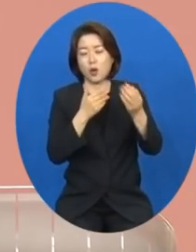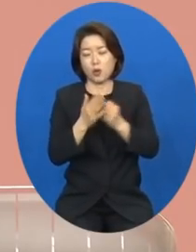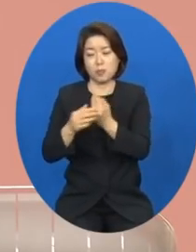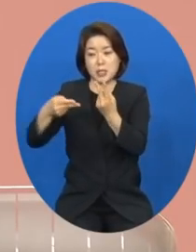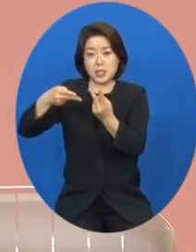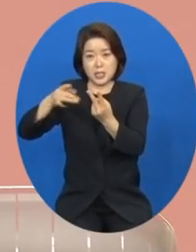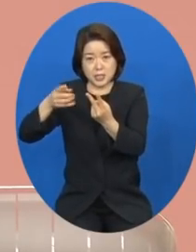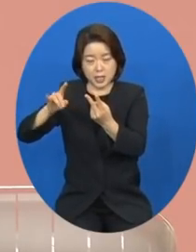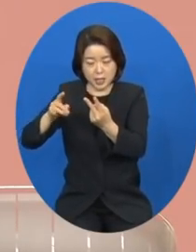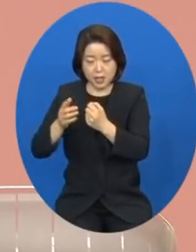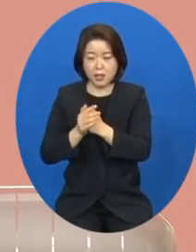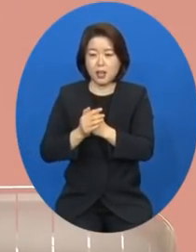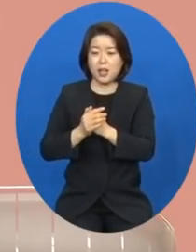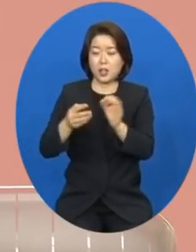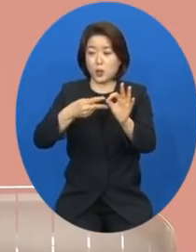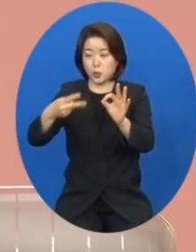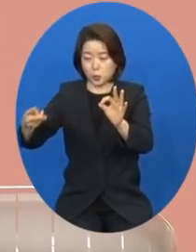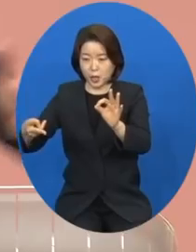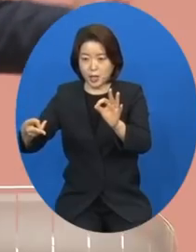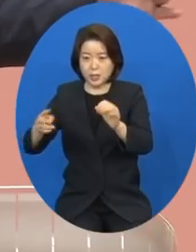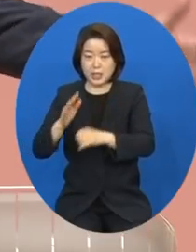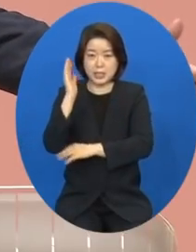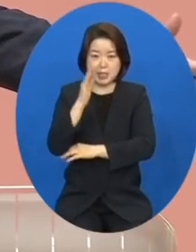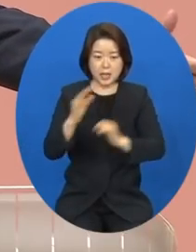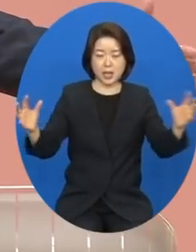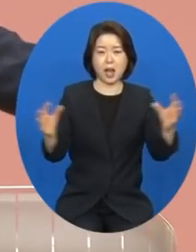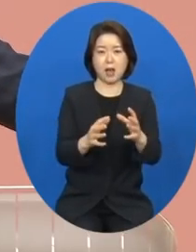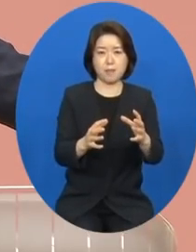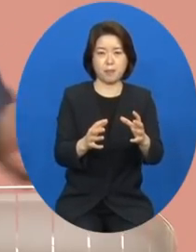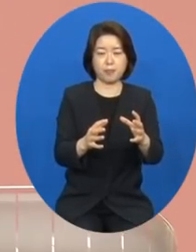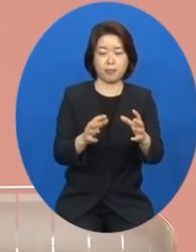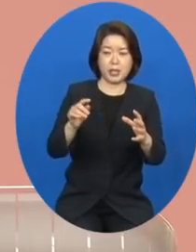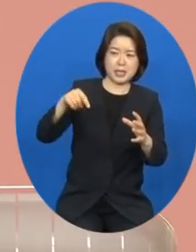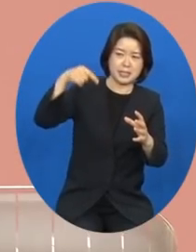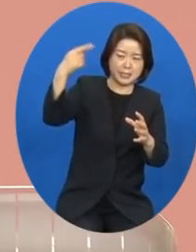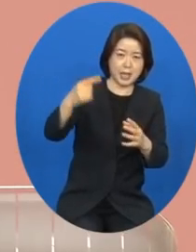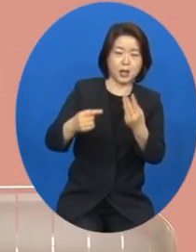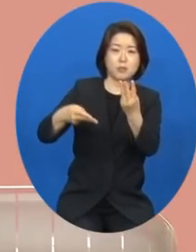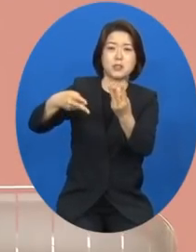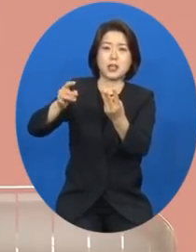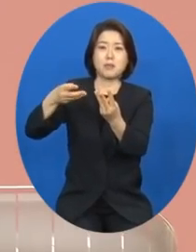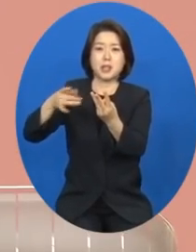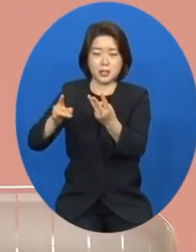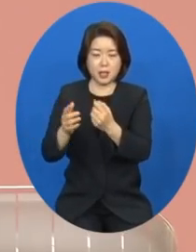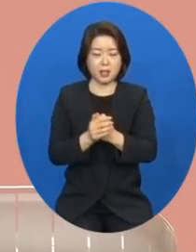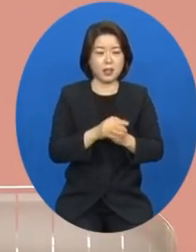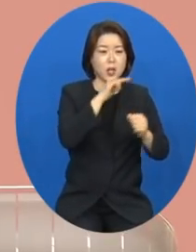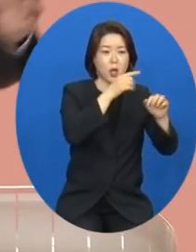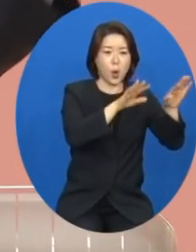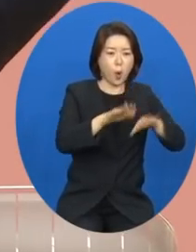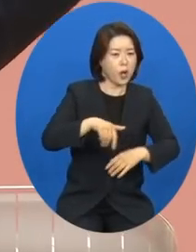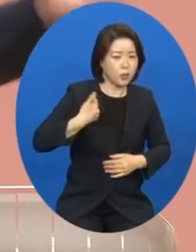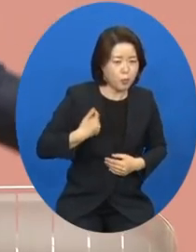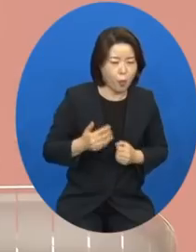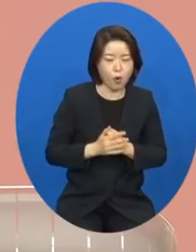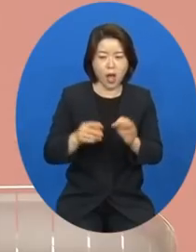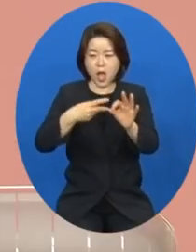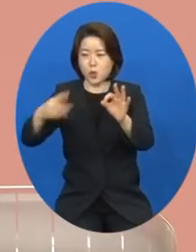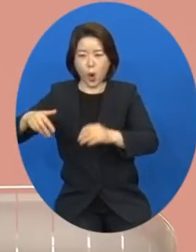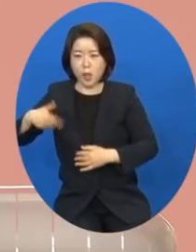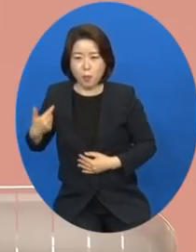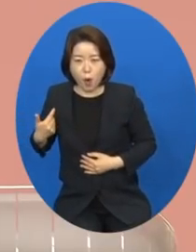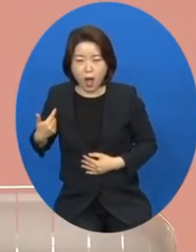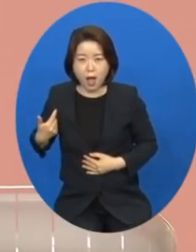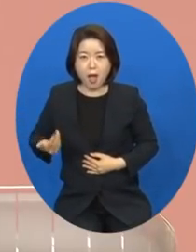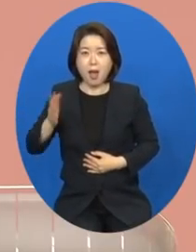대해 요단강을 건넌 그 이야기를 합쳐서 3세대 아직 홍 해도 몰라요 단감 도 몰라 그러나 그들에게 이